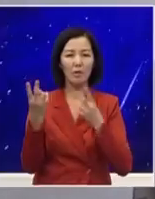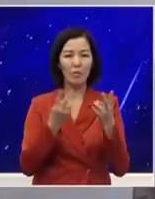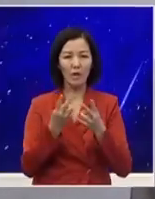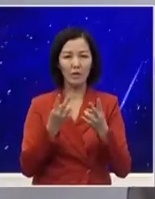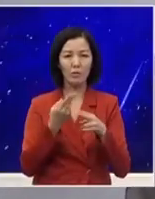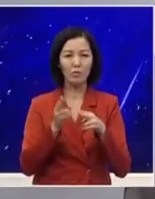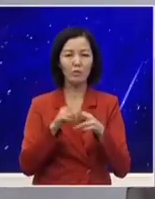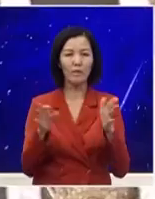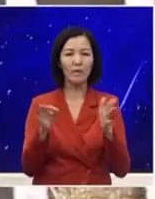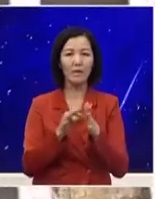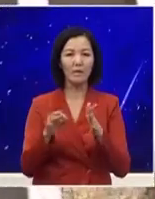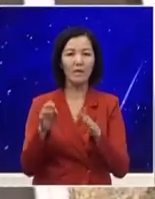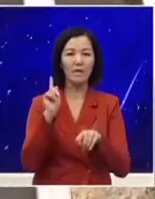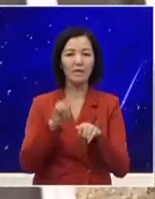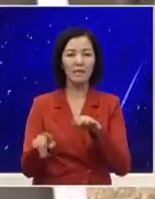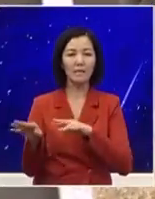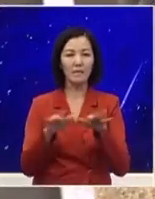Осы мақсатта қауырт қимылдап жатыр.